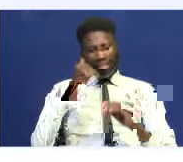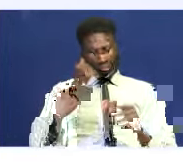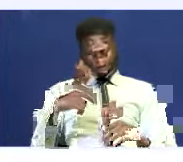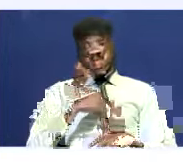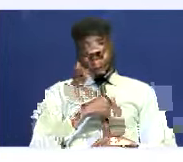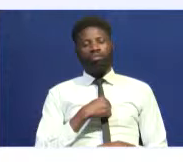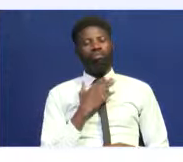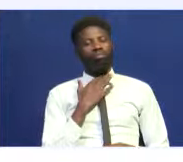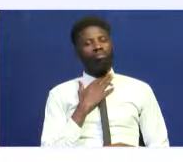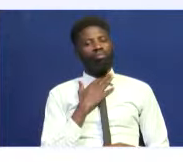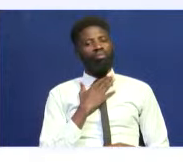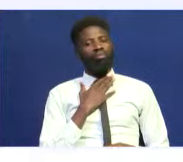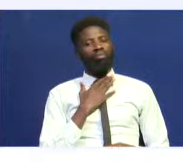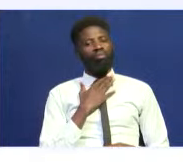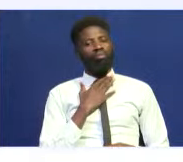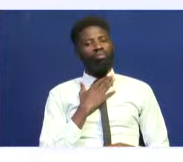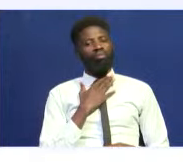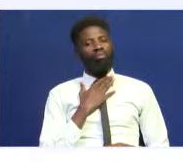That these are serious